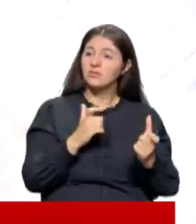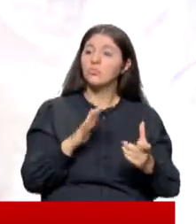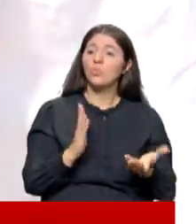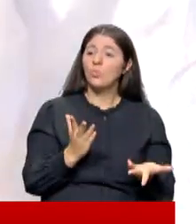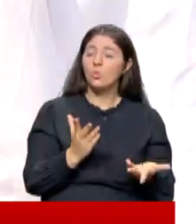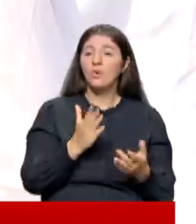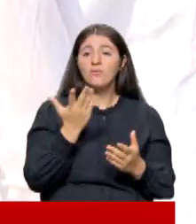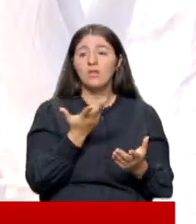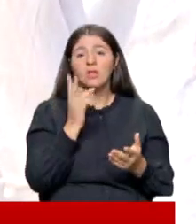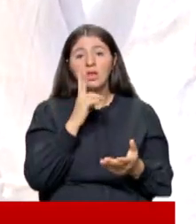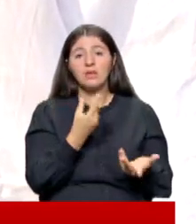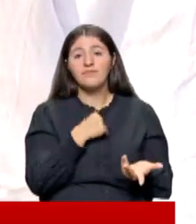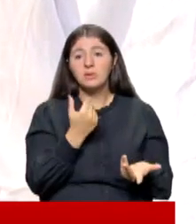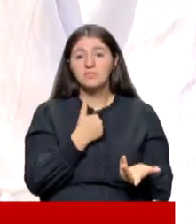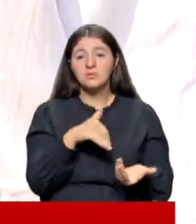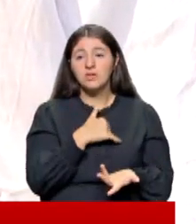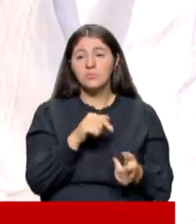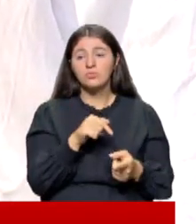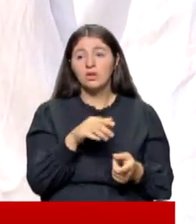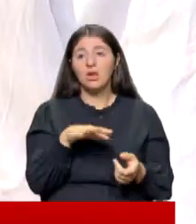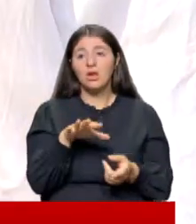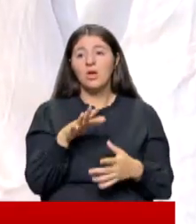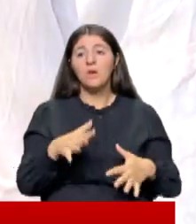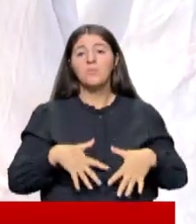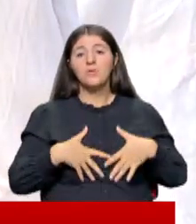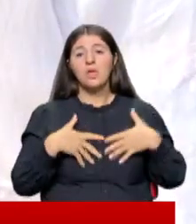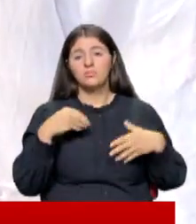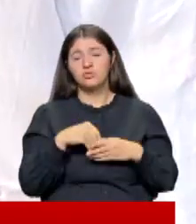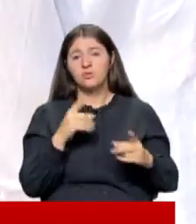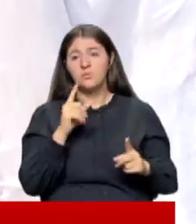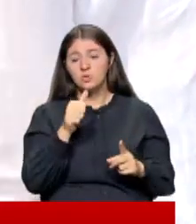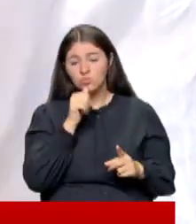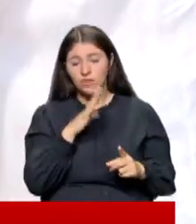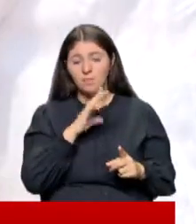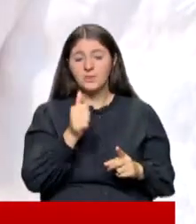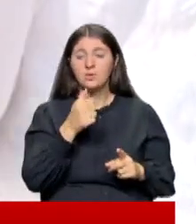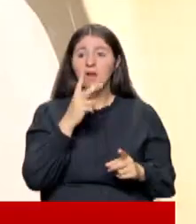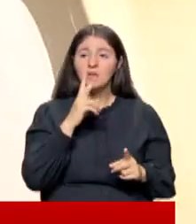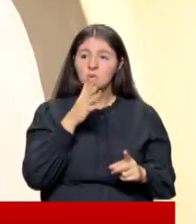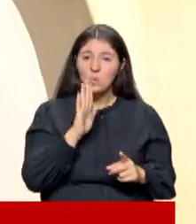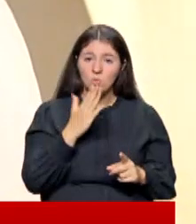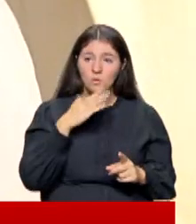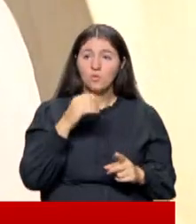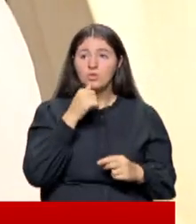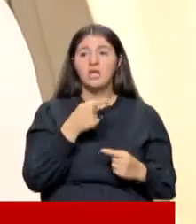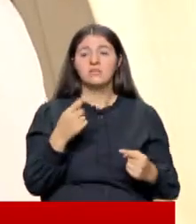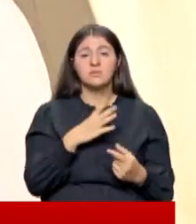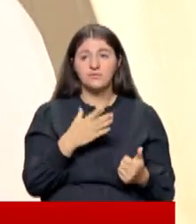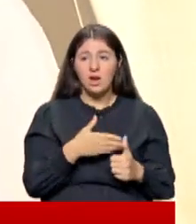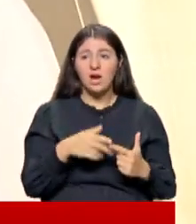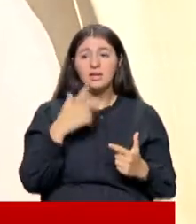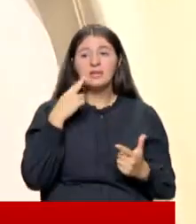Vallahi daha vermediler bize Burada hep Bunalım içerisinde bir gün su var bir gün su eksiğimiz var